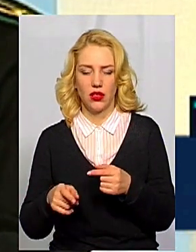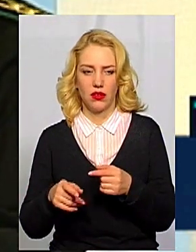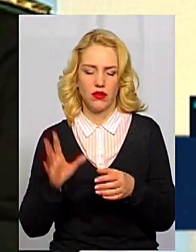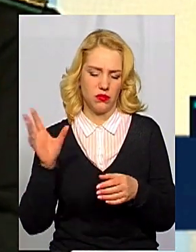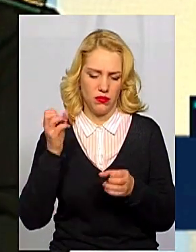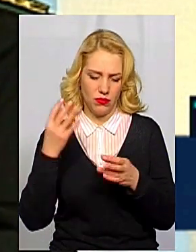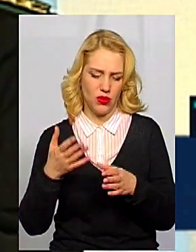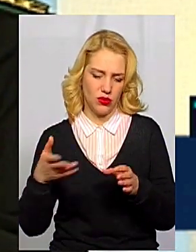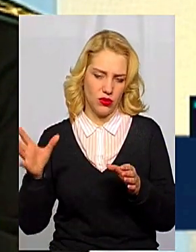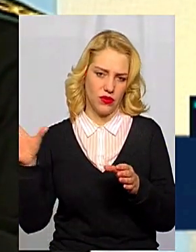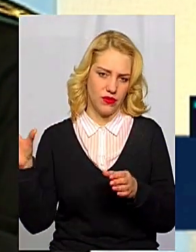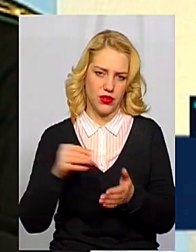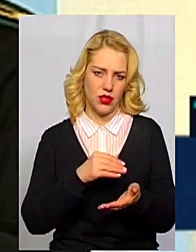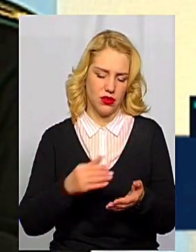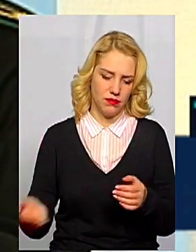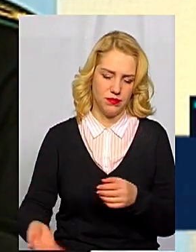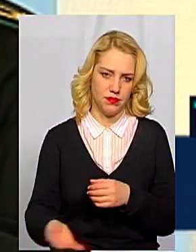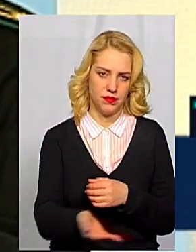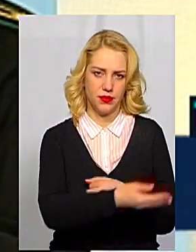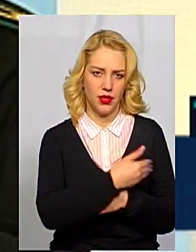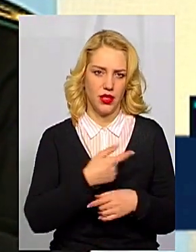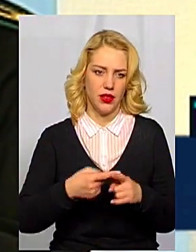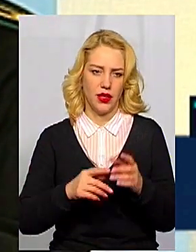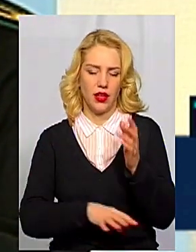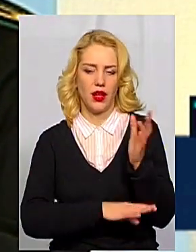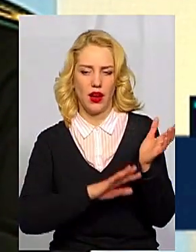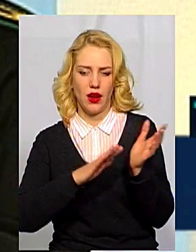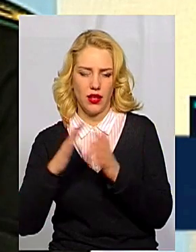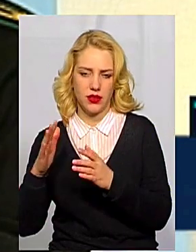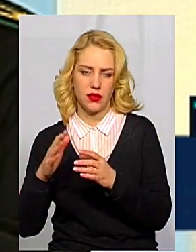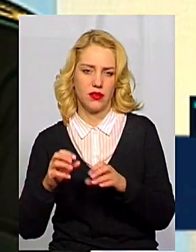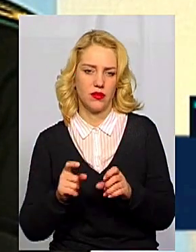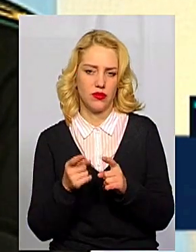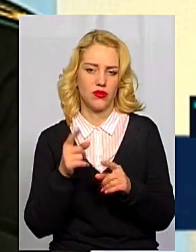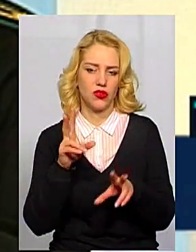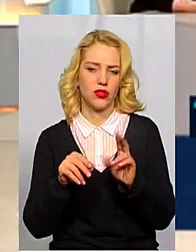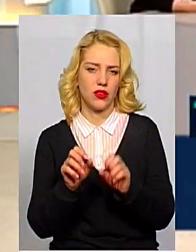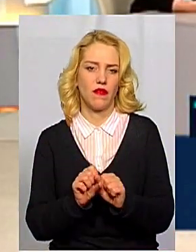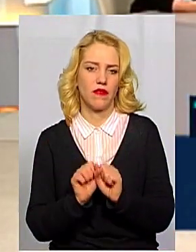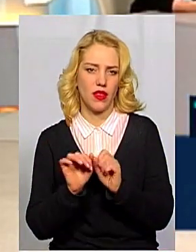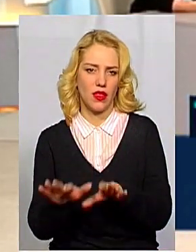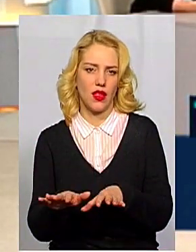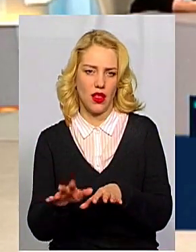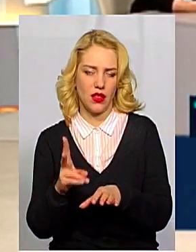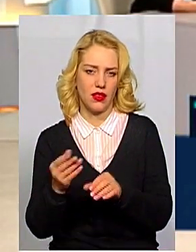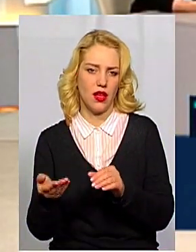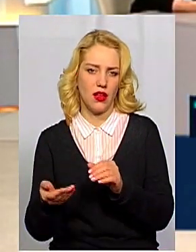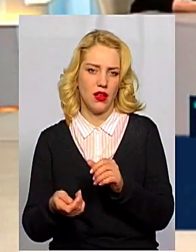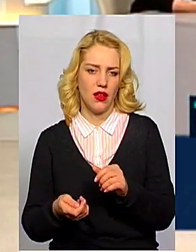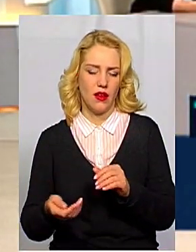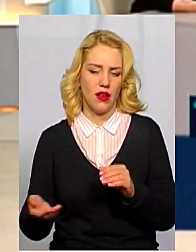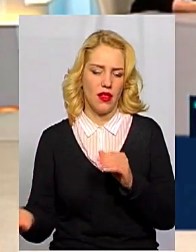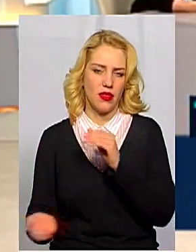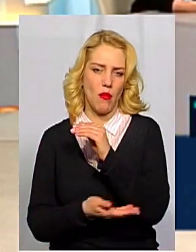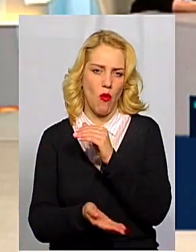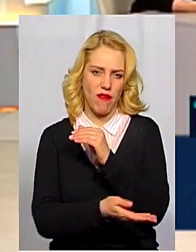дерева вирубувались підряд. Тобто є ліс, який просто віддали на повалу, тобто хочуть, рубають. Нікому громада не